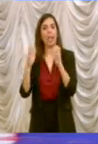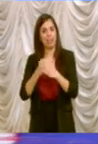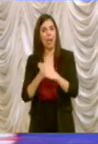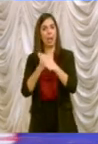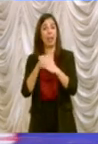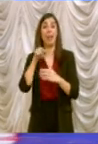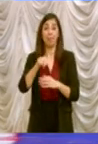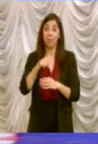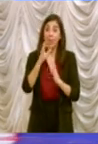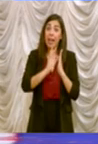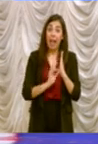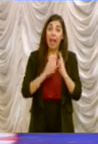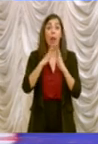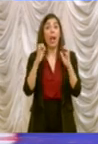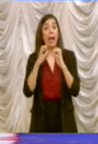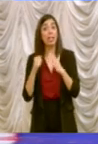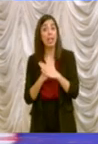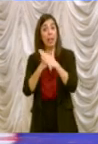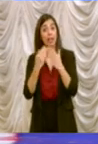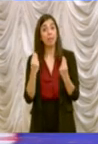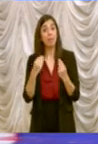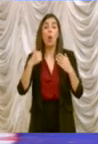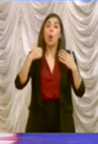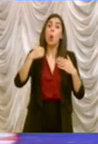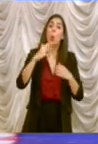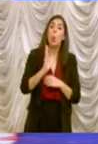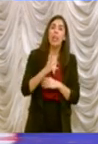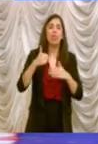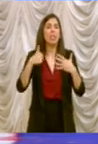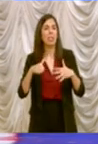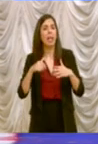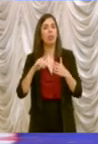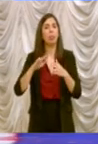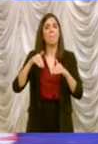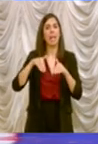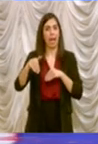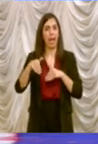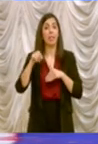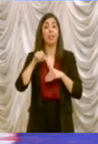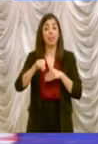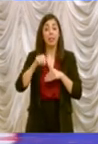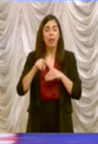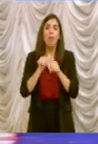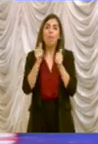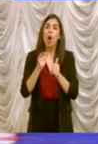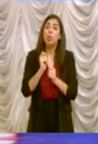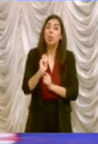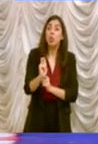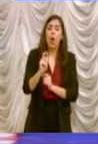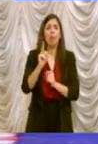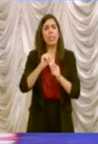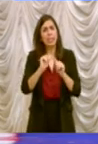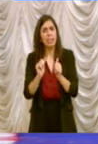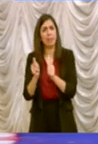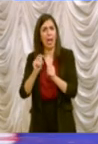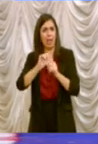cospicue parliamo di 15 quasi 16 miliardi verranno erogati in varie forme per le più